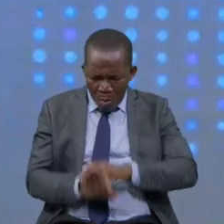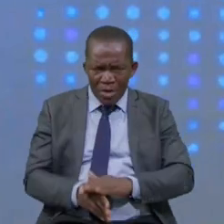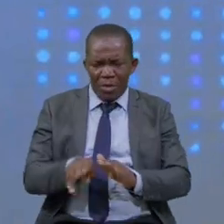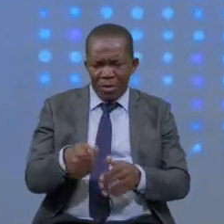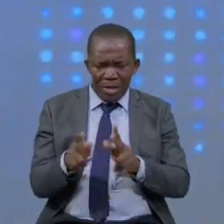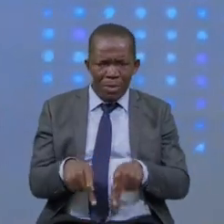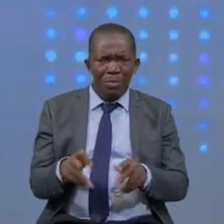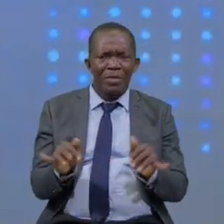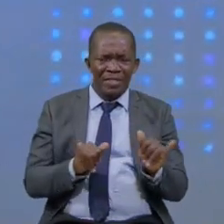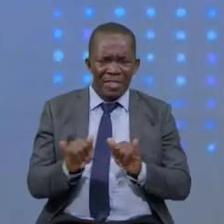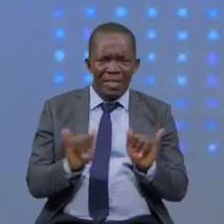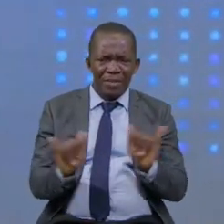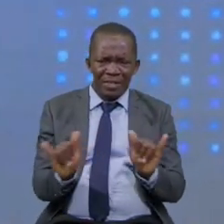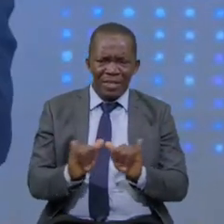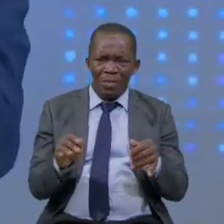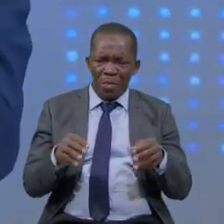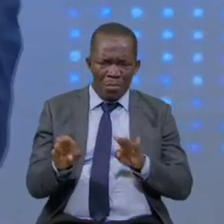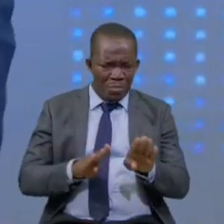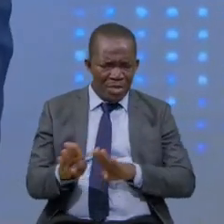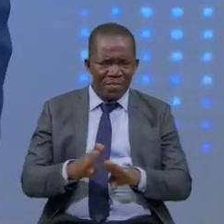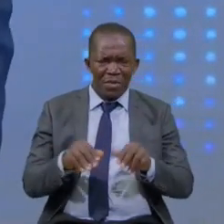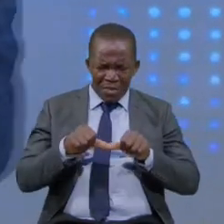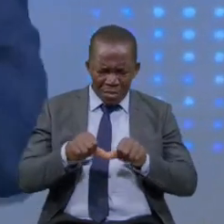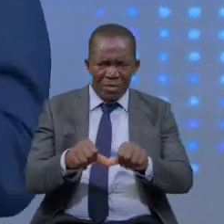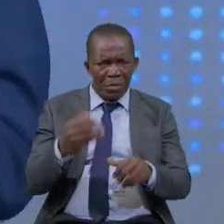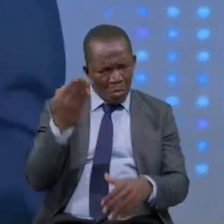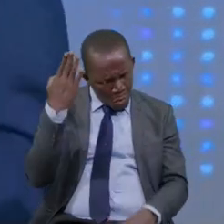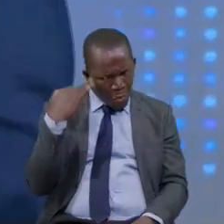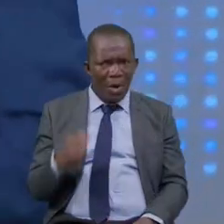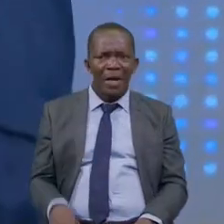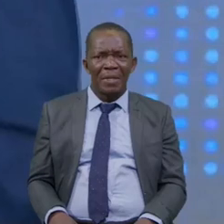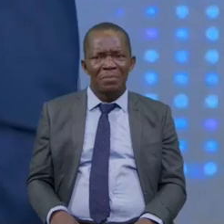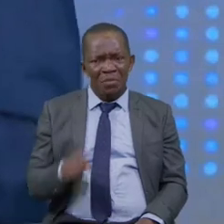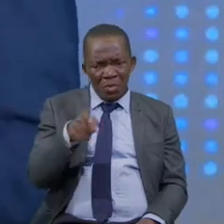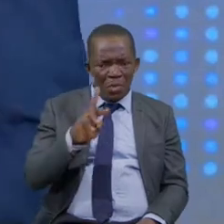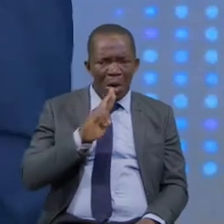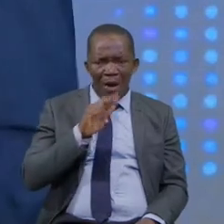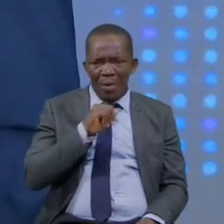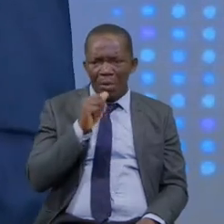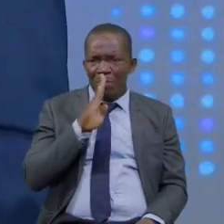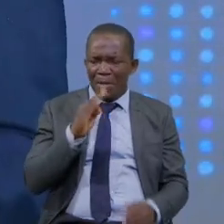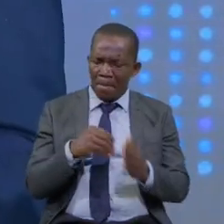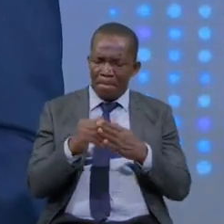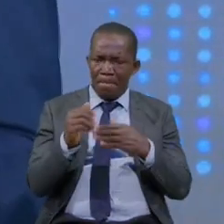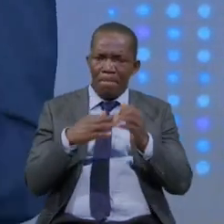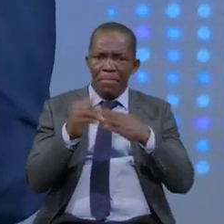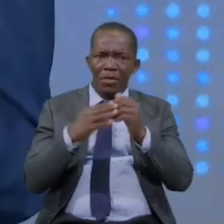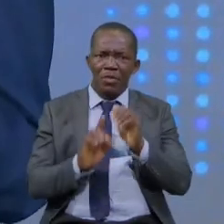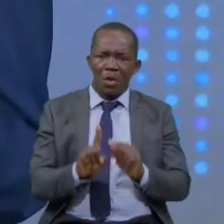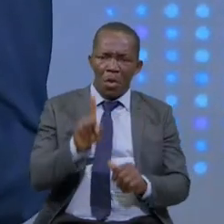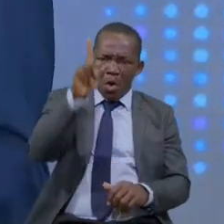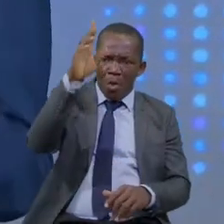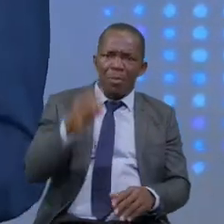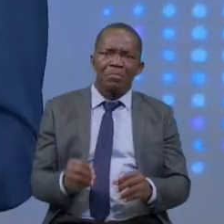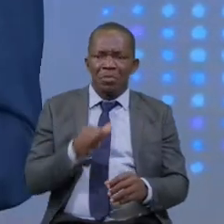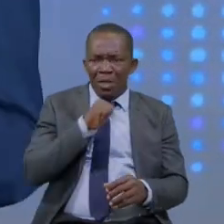Après 20 ans, maintenant, tu n'es pas édifié. Il doit avoir de changement, il doit avoir de transformation